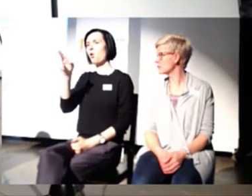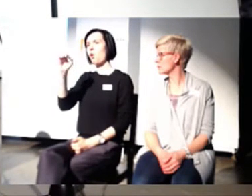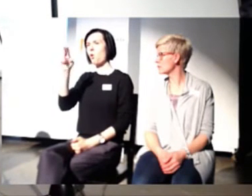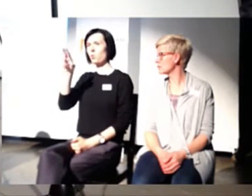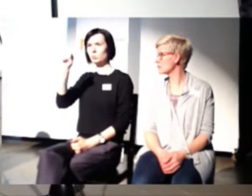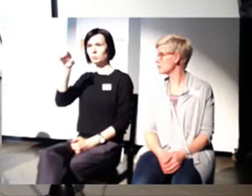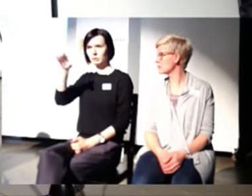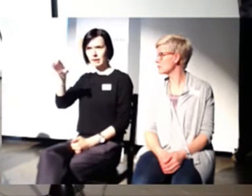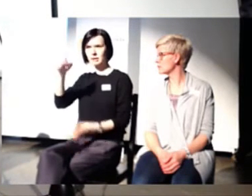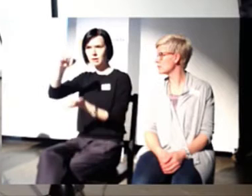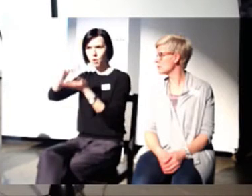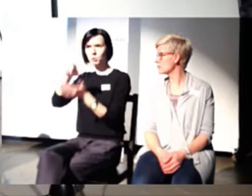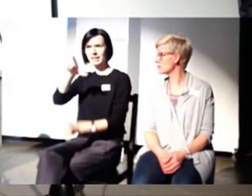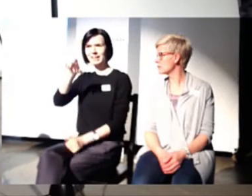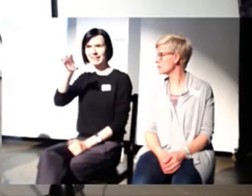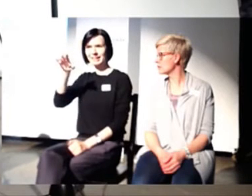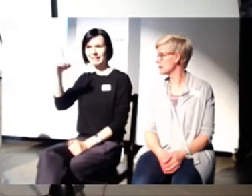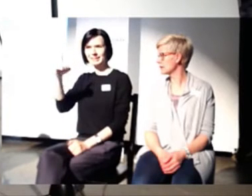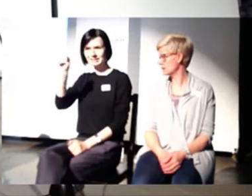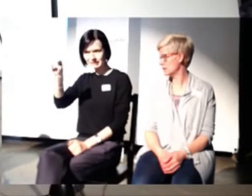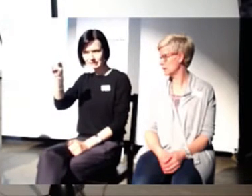lähellä oleva isoin kaupunki.